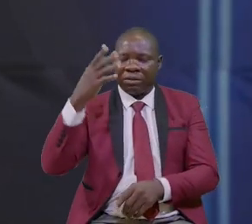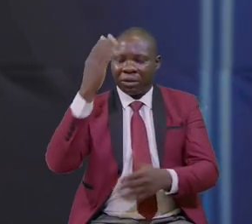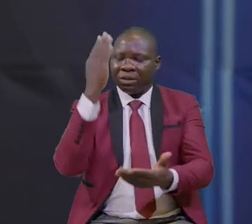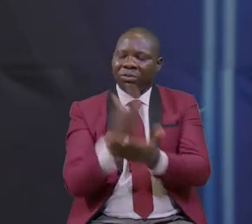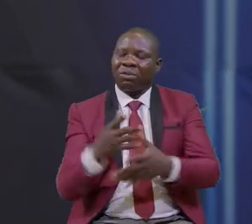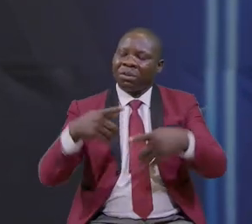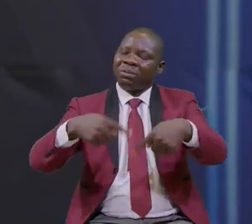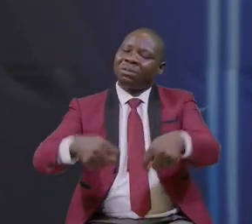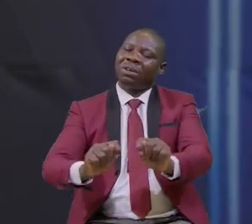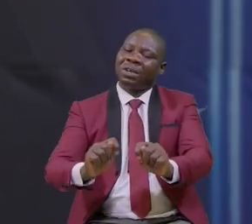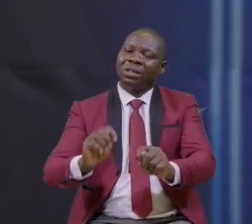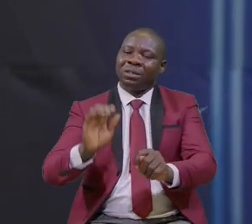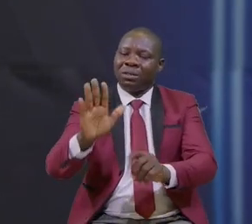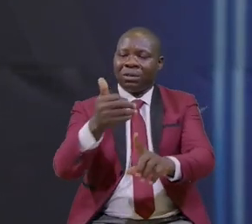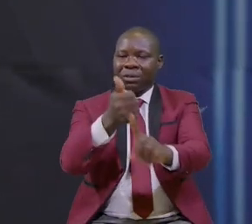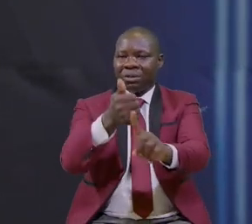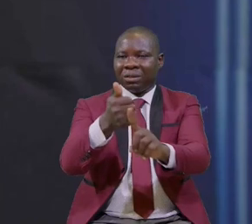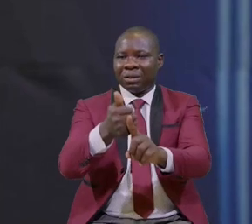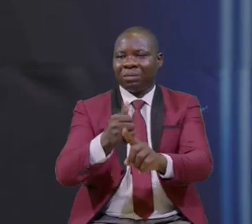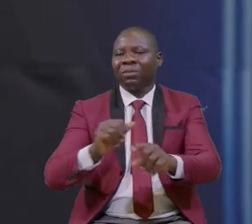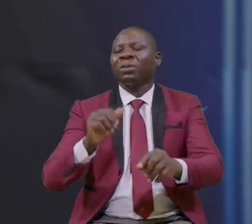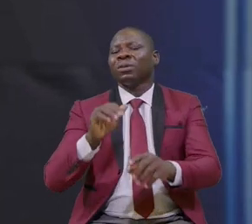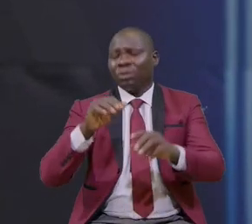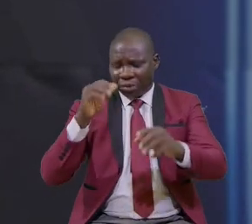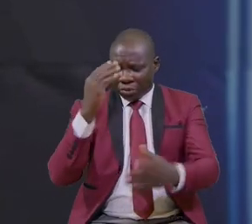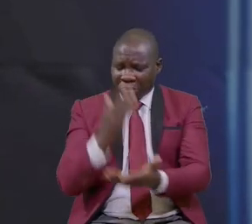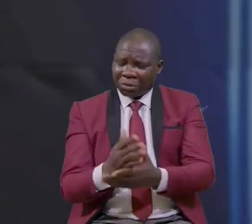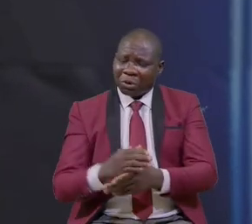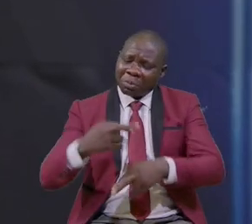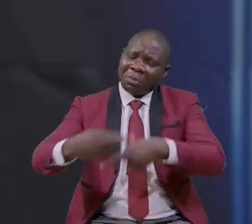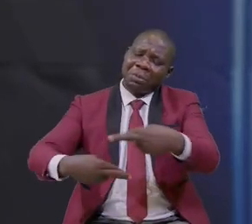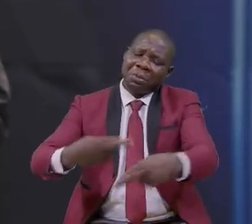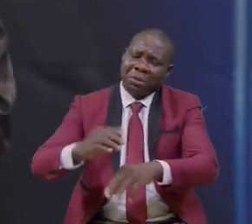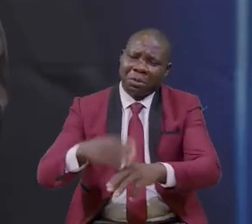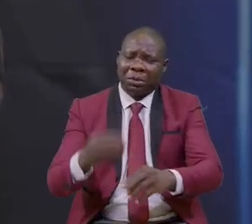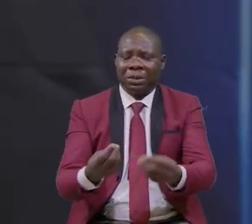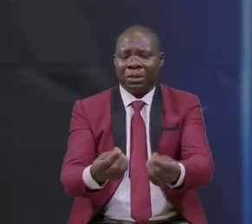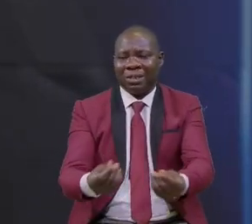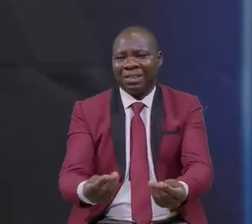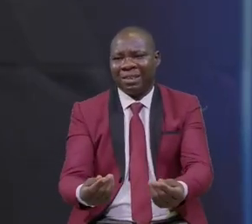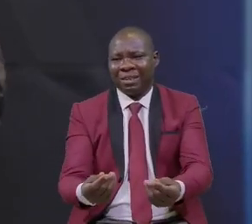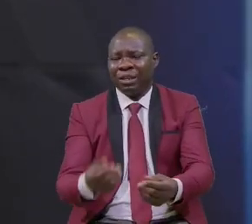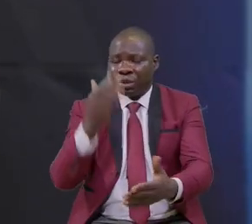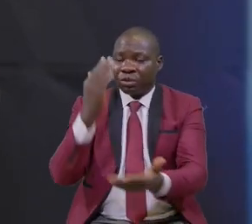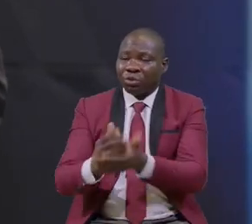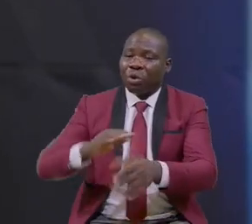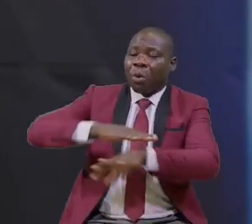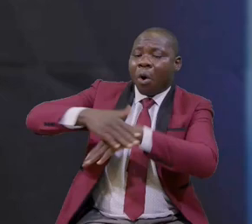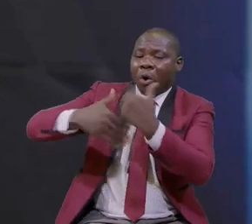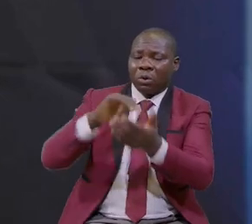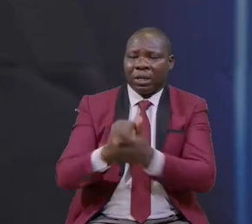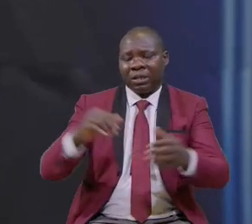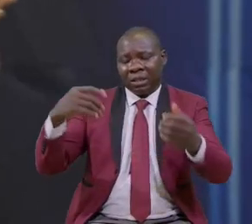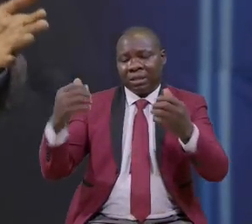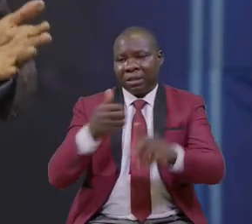Il faut cesser d'essayer. Essaie de rouler par terre. De rouler par terre. Cesse tous ces